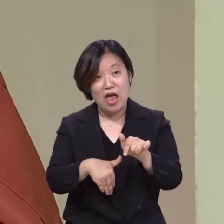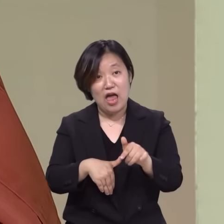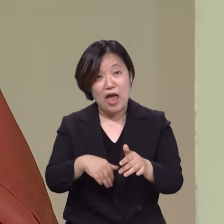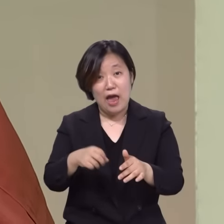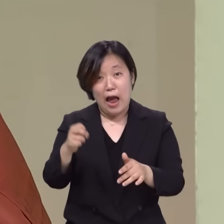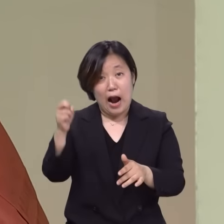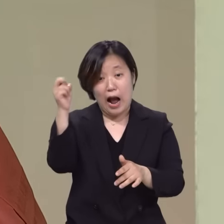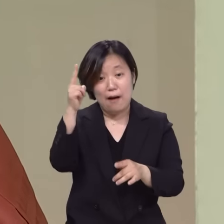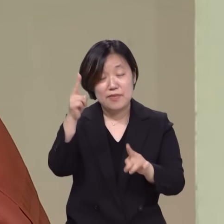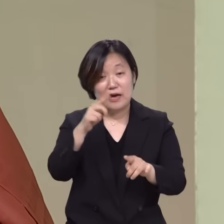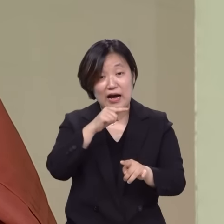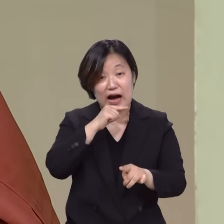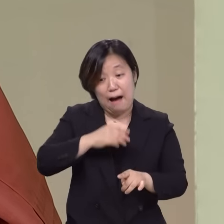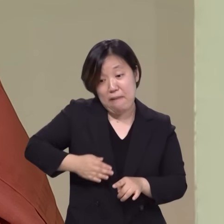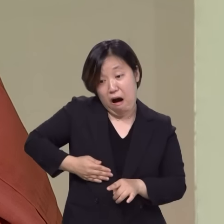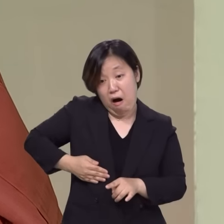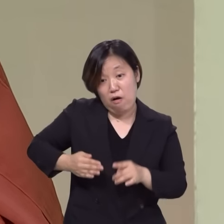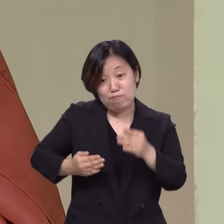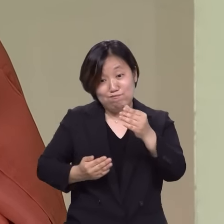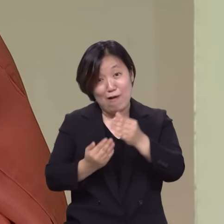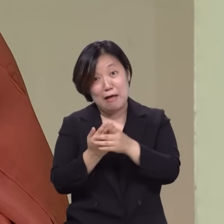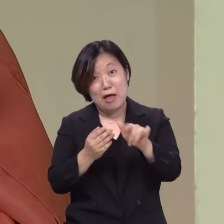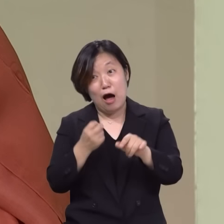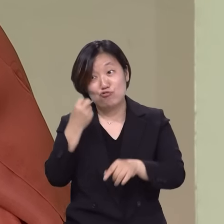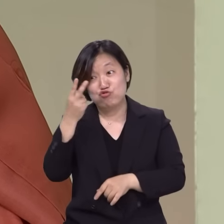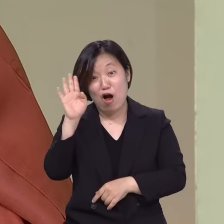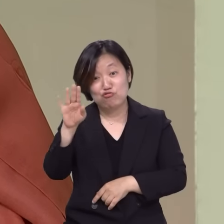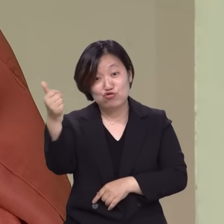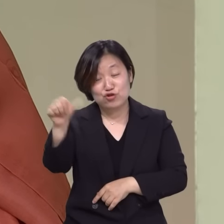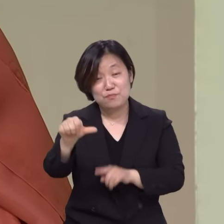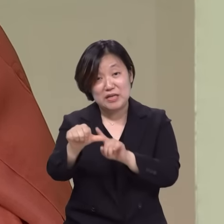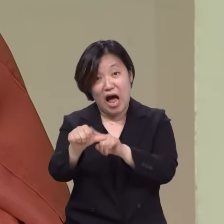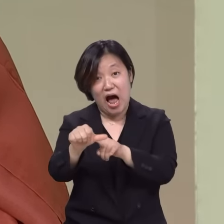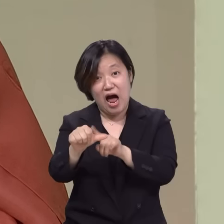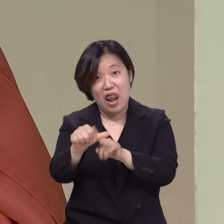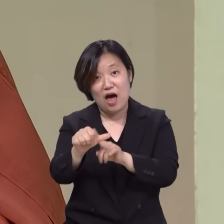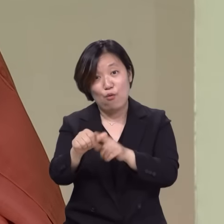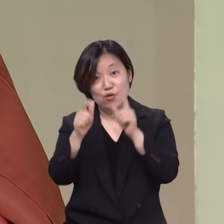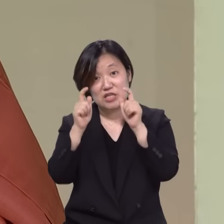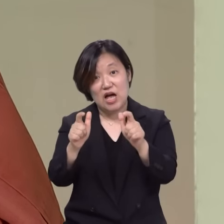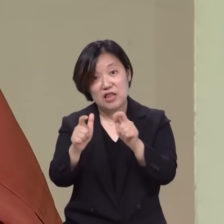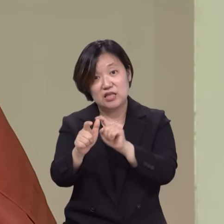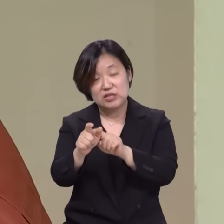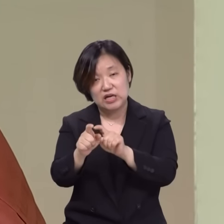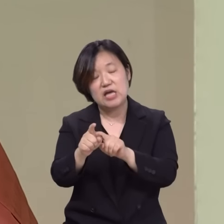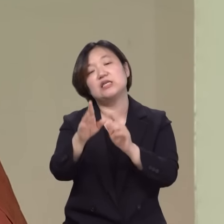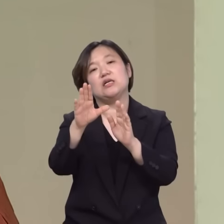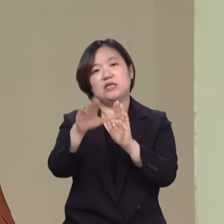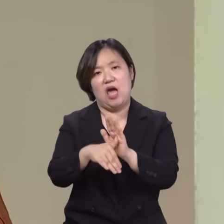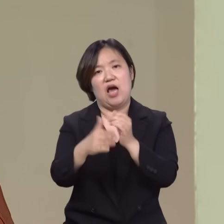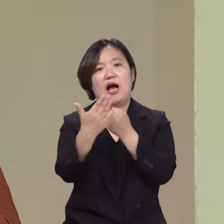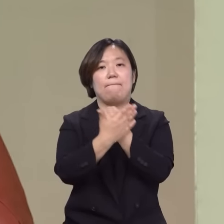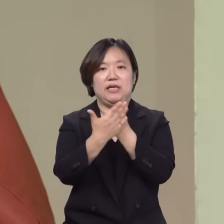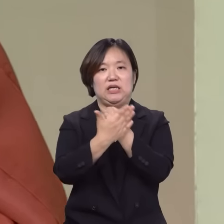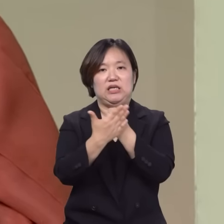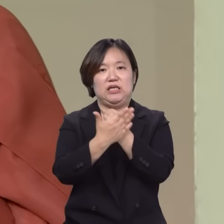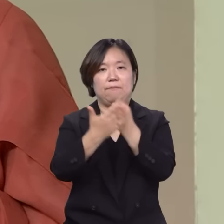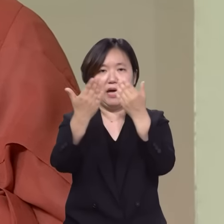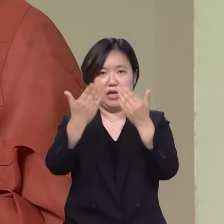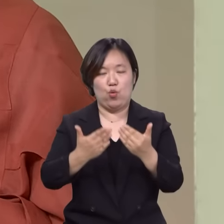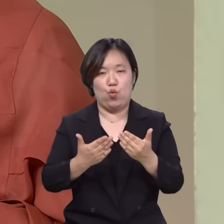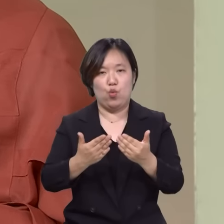간염으로 두 달밖에 못 삽니다 의사의 말을 들었던 그 시절에 두 번째 가피를 체험하게